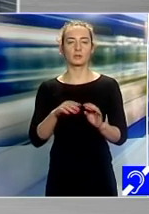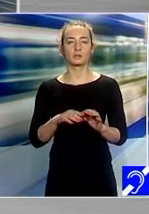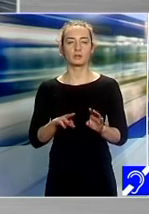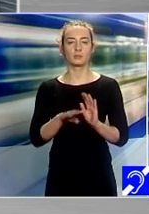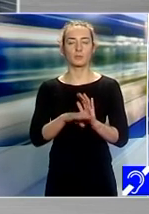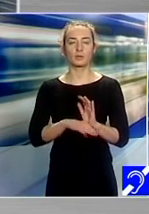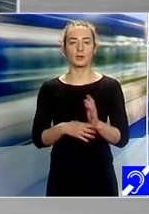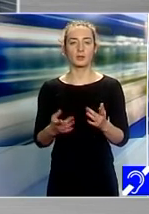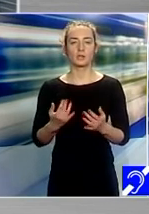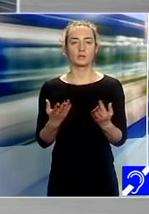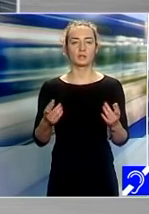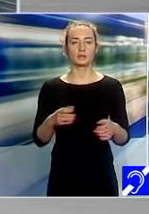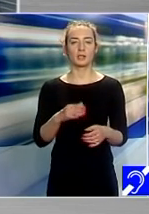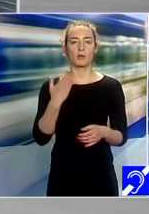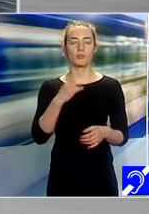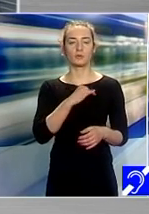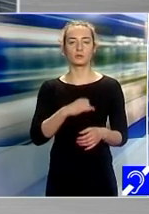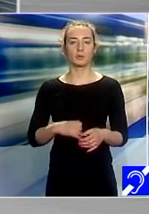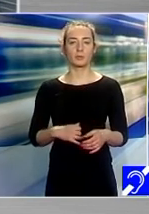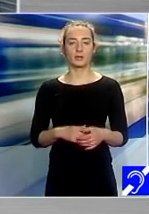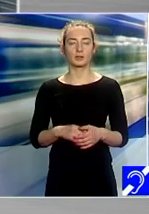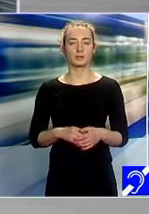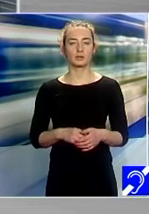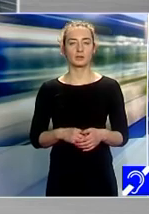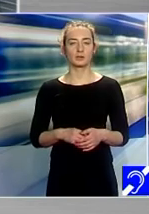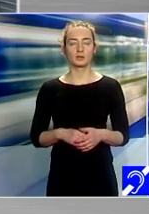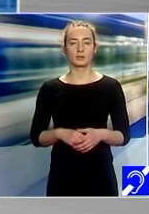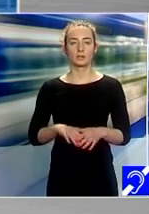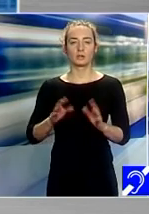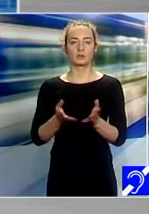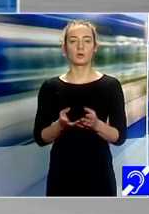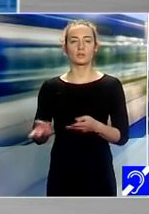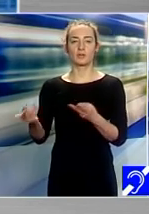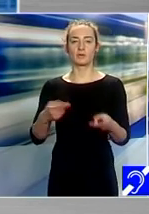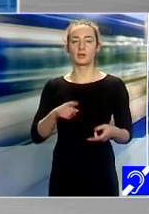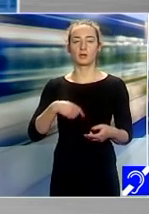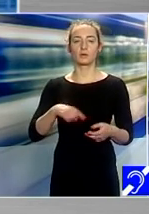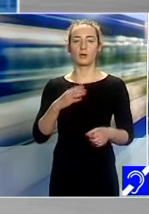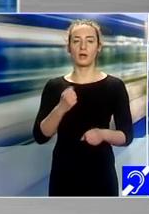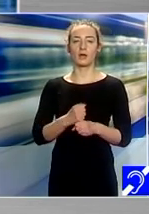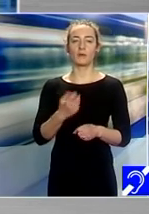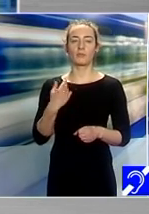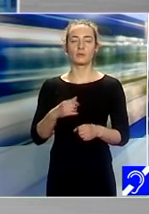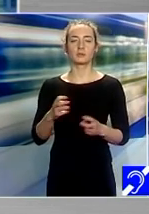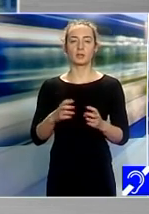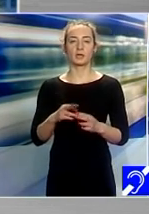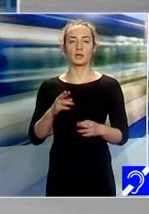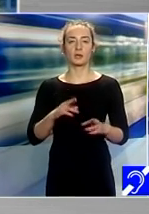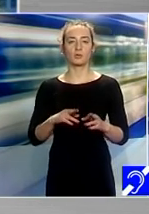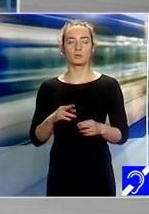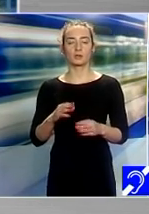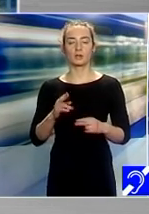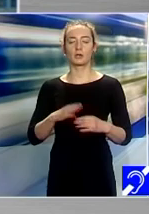și câte s-au operat sau și-au reconstituit? Deci tot ce a venit la noi au fost reconstruite, practic. Deci, adică tot ce am